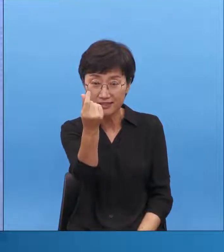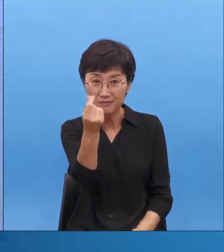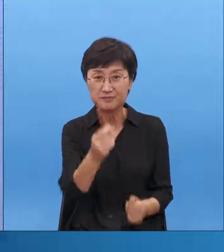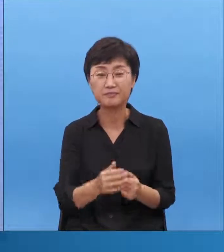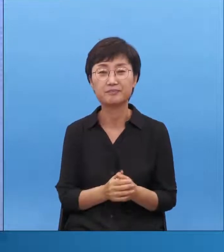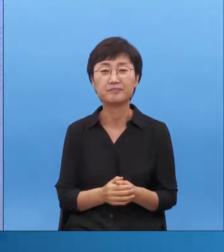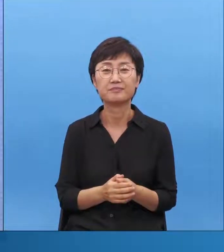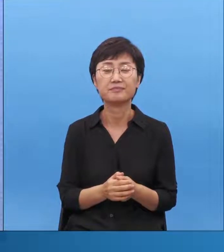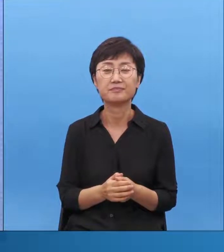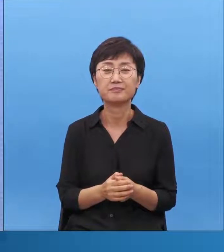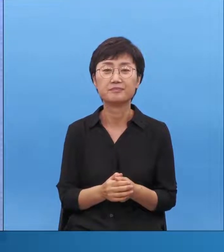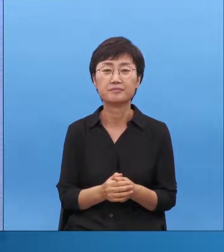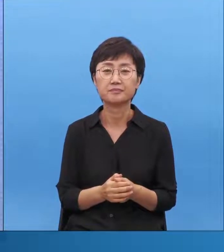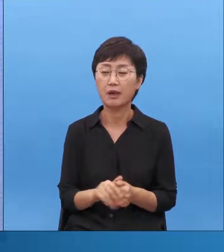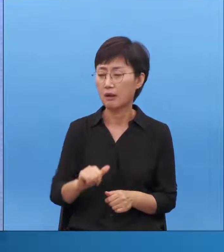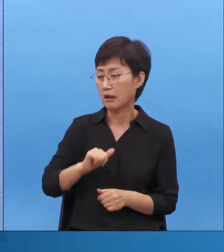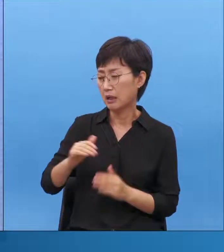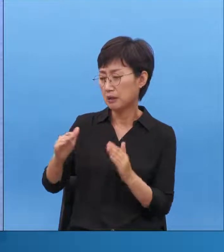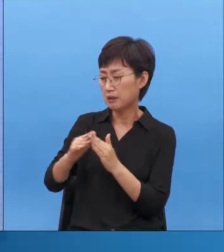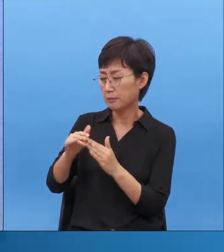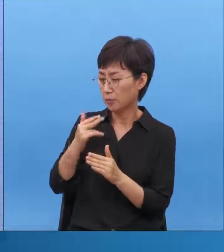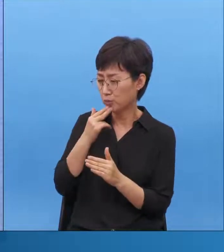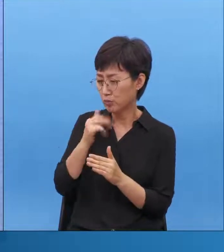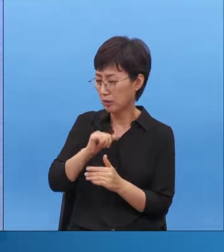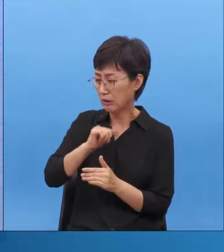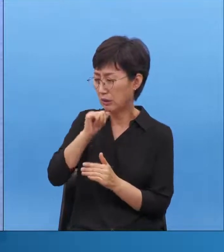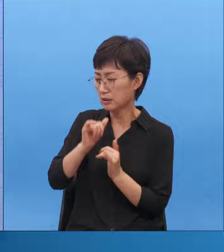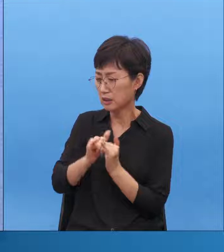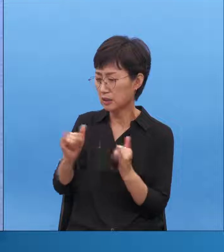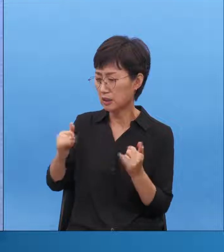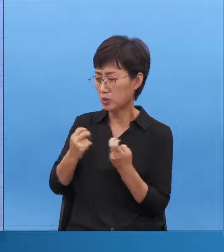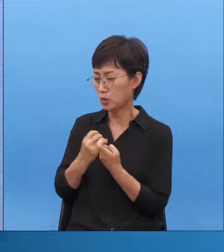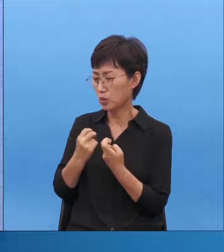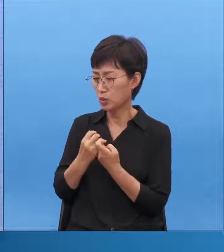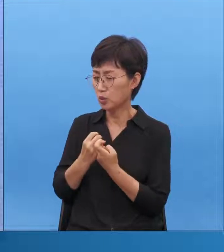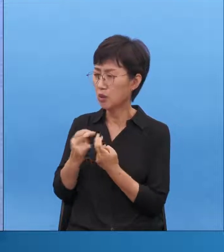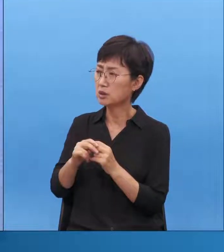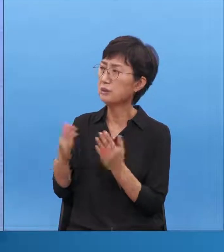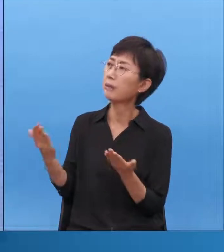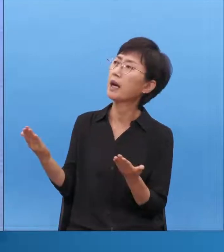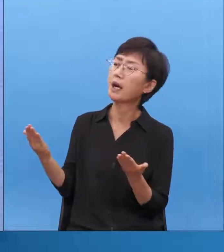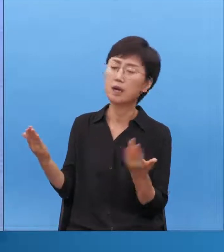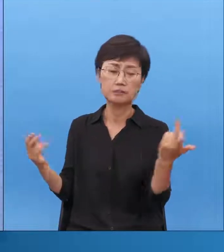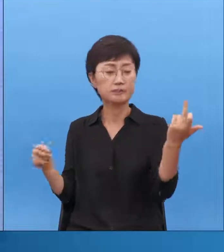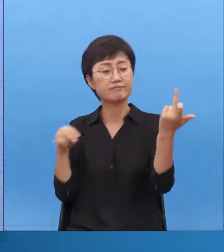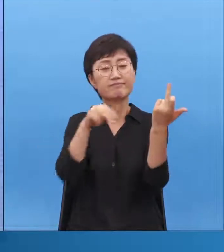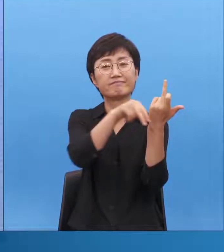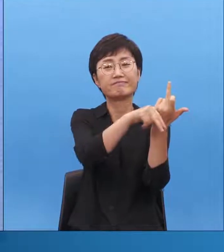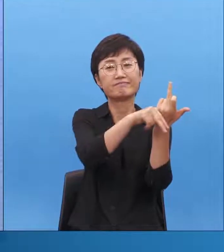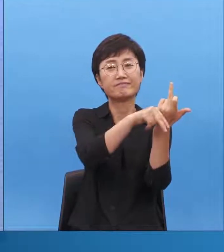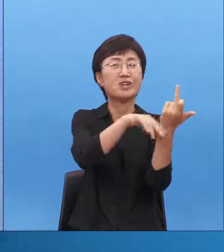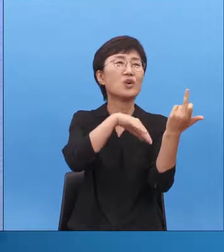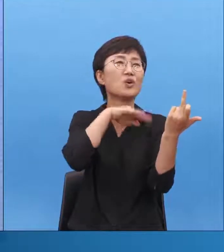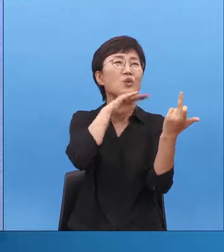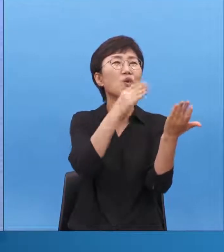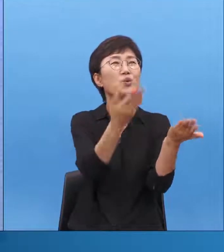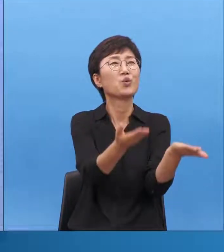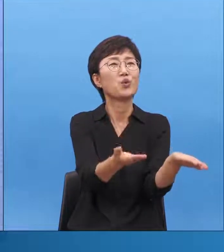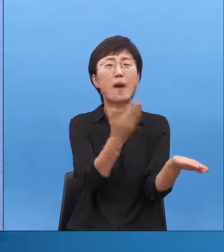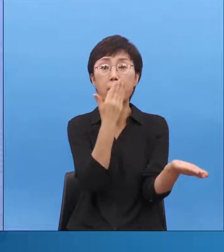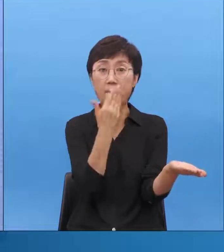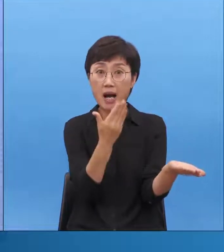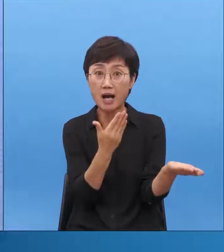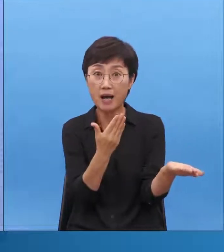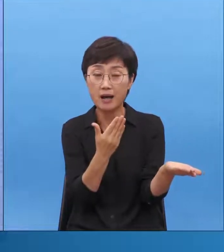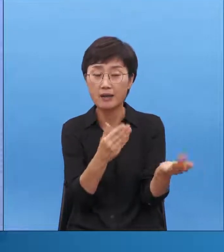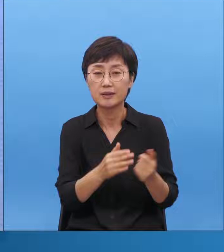away. 심지어 가난한 사람들이 너무 어려움 당할 때 가서 쉬기도 하는 피하기도 하는 피난처가 됐다고 하는 And it 겁니다. became a refuge for those in poverty when